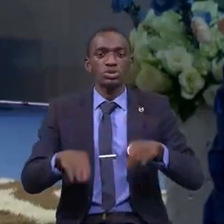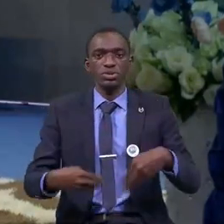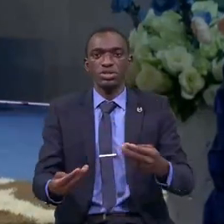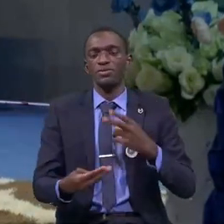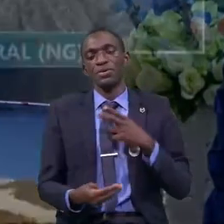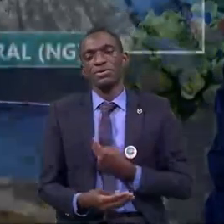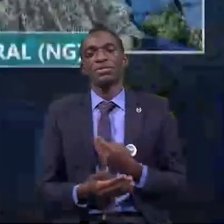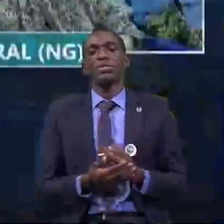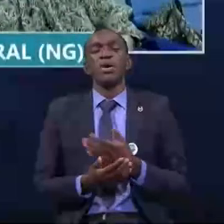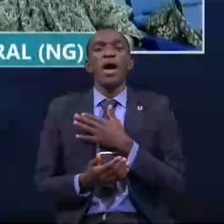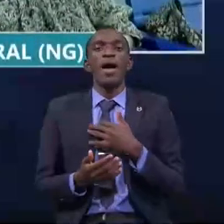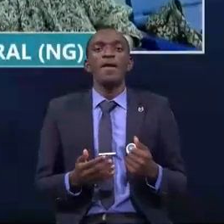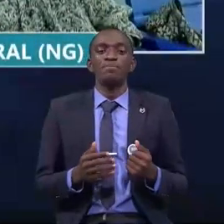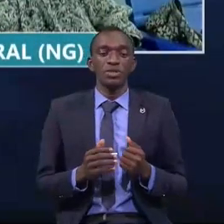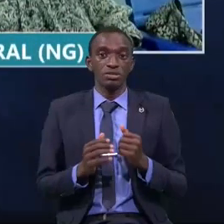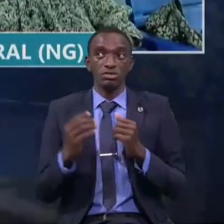donner.